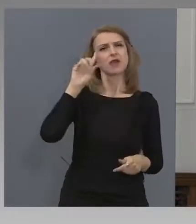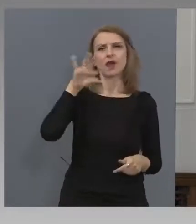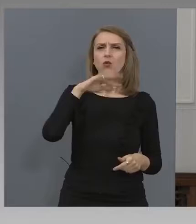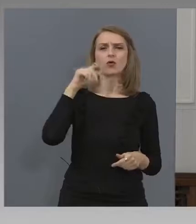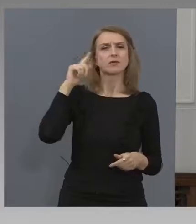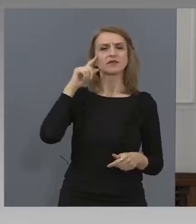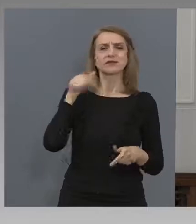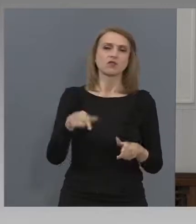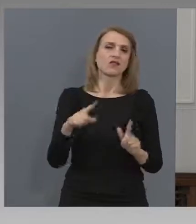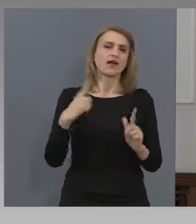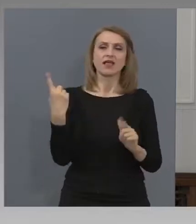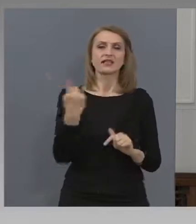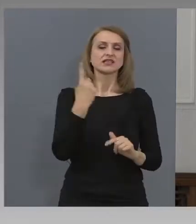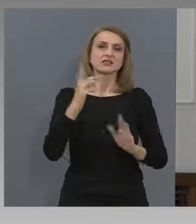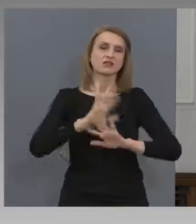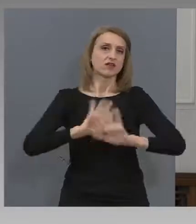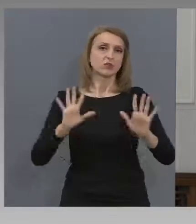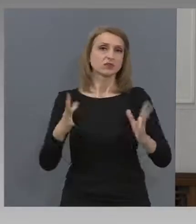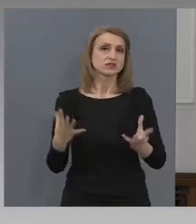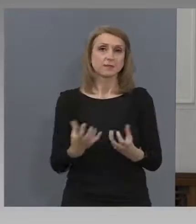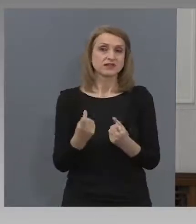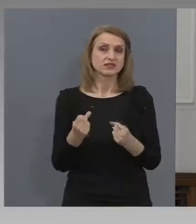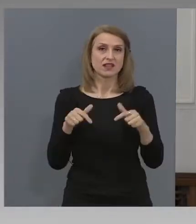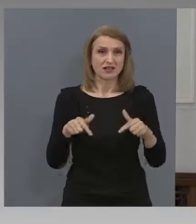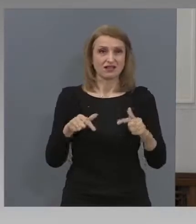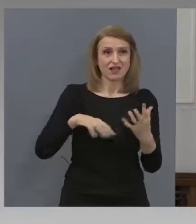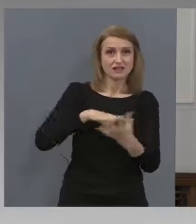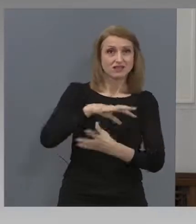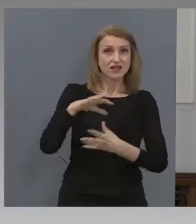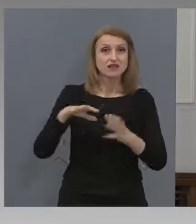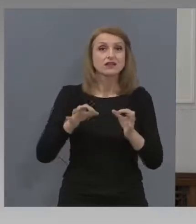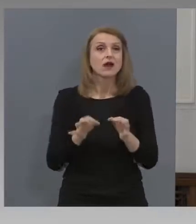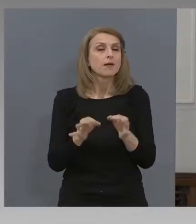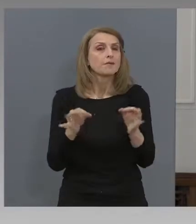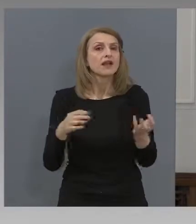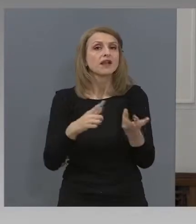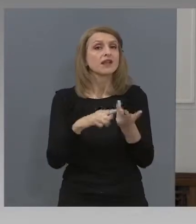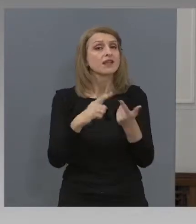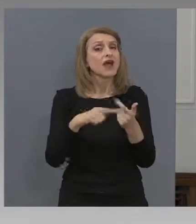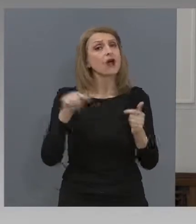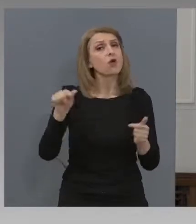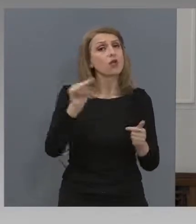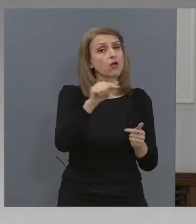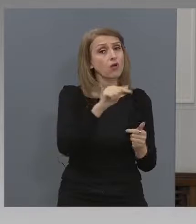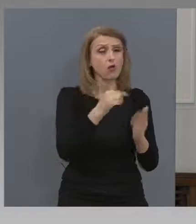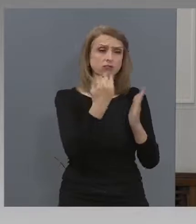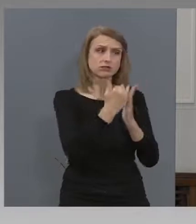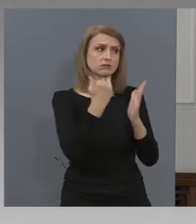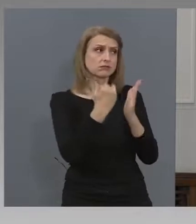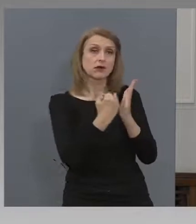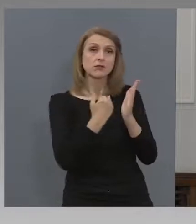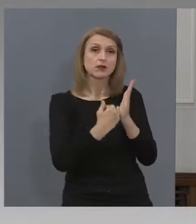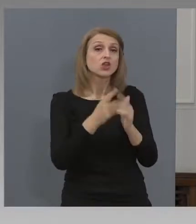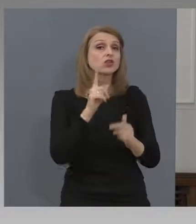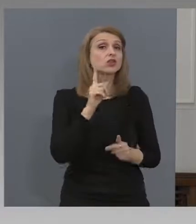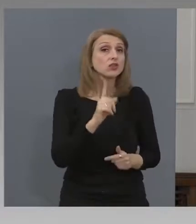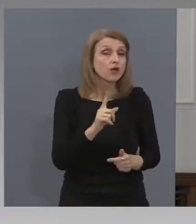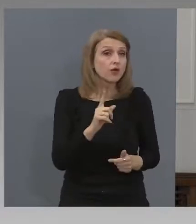е единственото спасение в тази криза. Мерките са няколко, по няколко направления, но